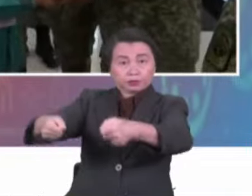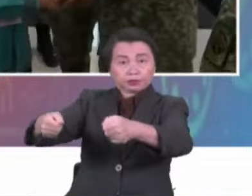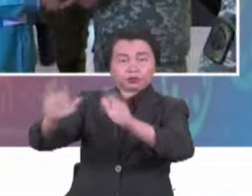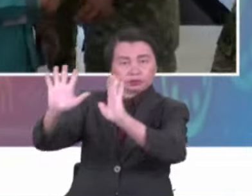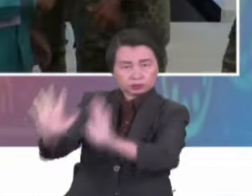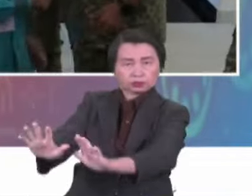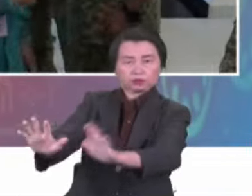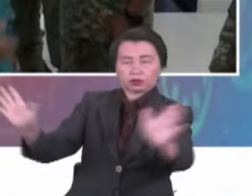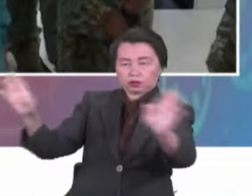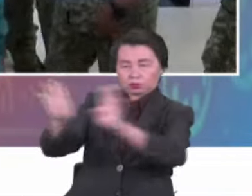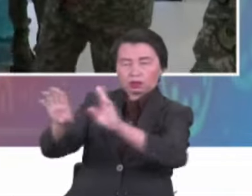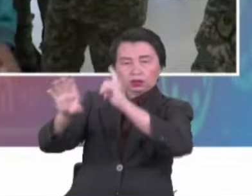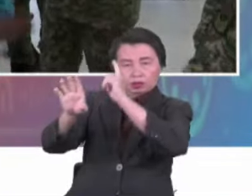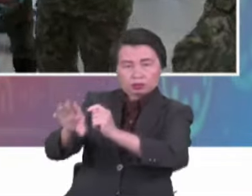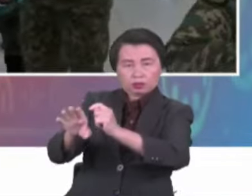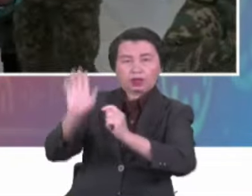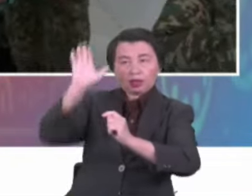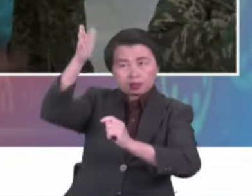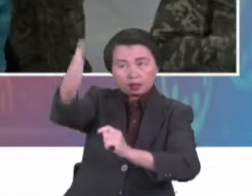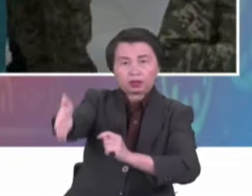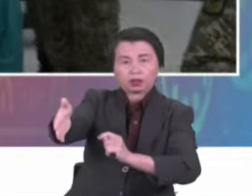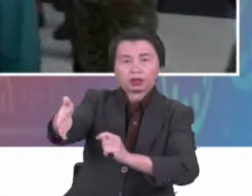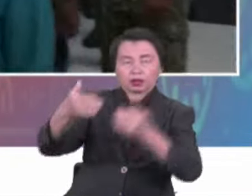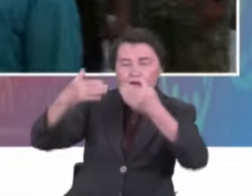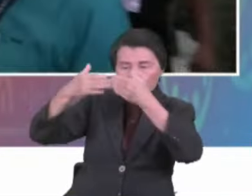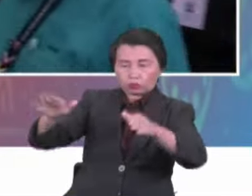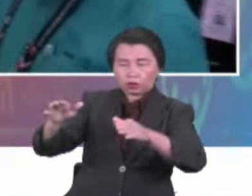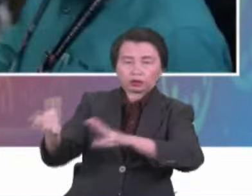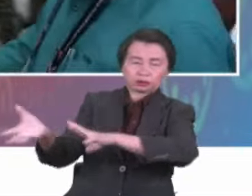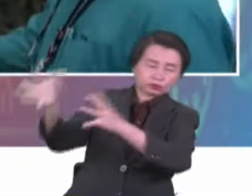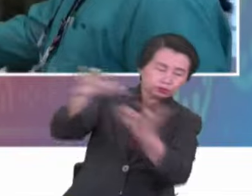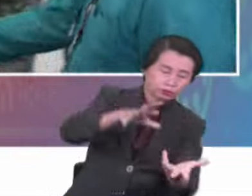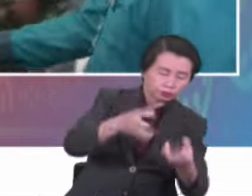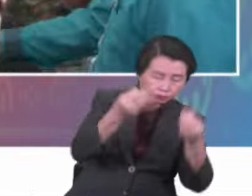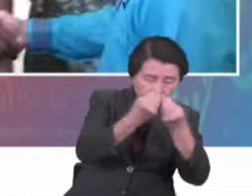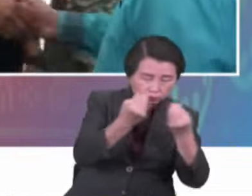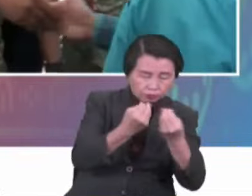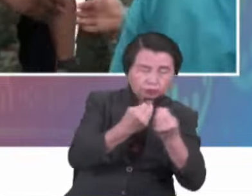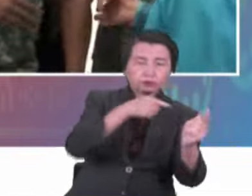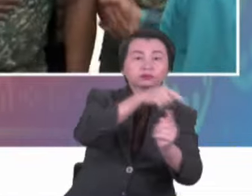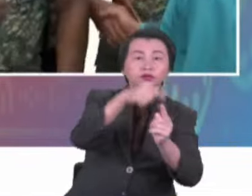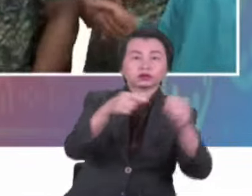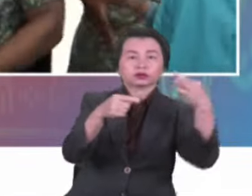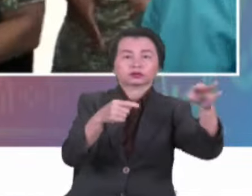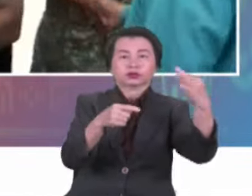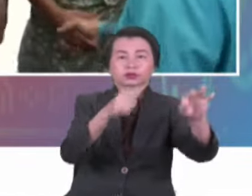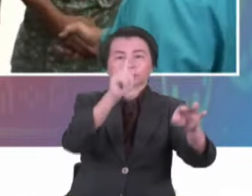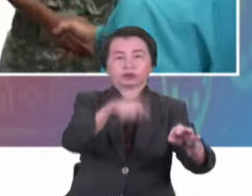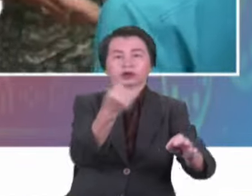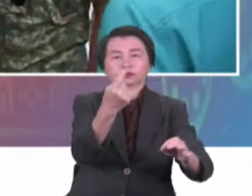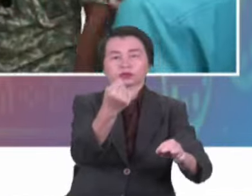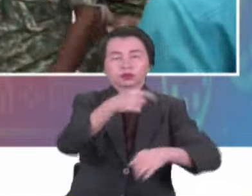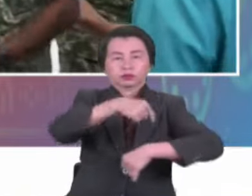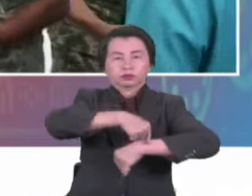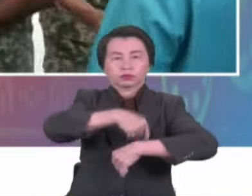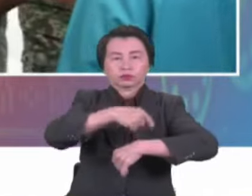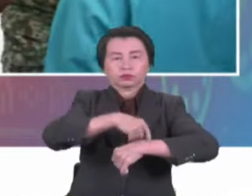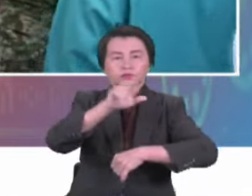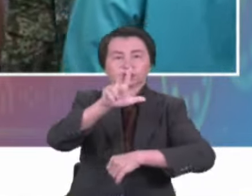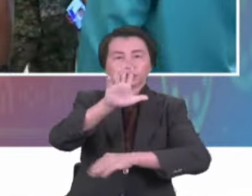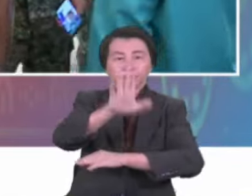kita buka semula untuk buat pengiraan bagi penyembelahan undi nanti pada 19 hari bulan lah, seawal jam